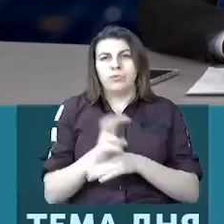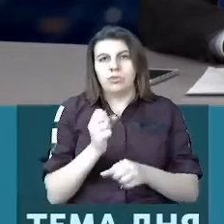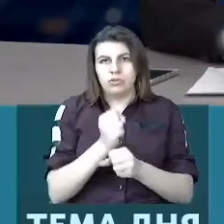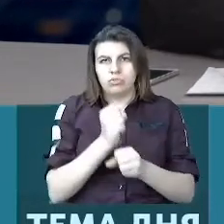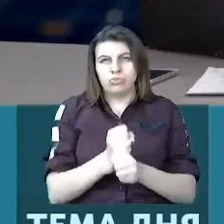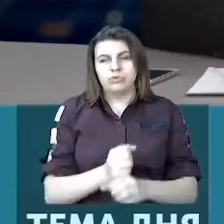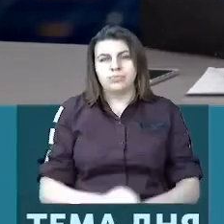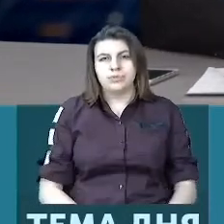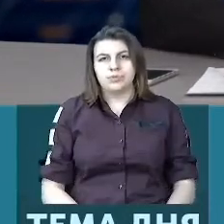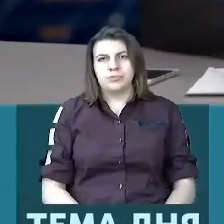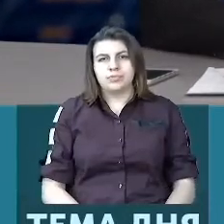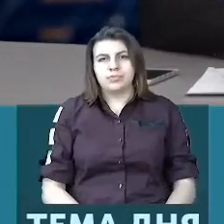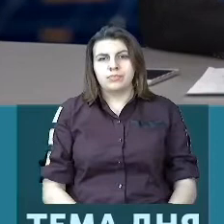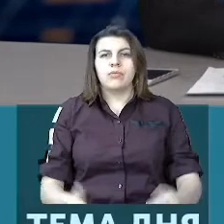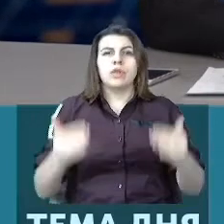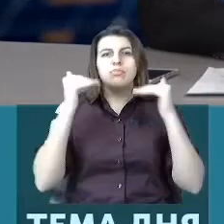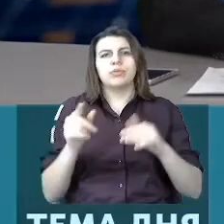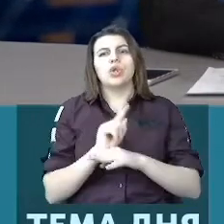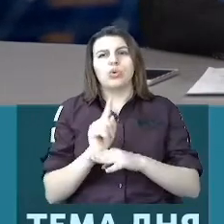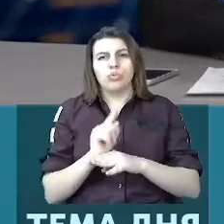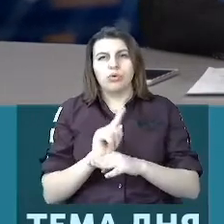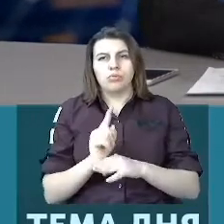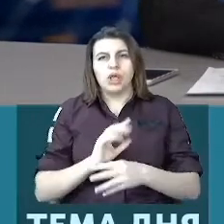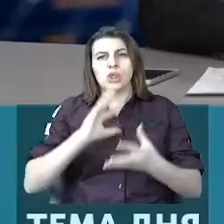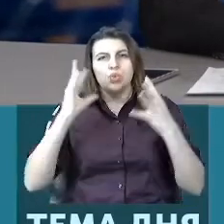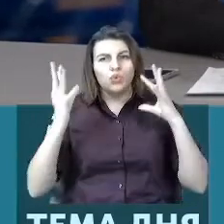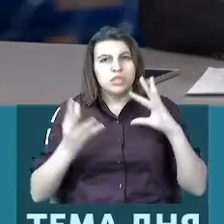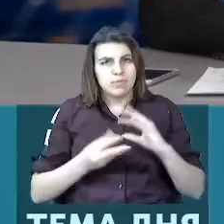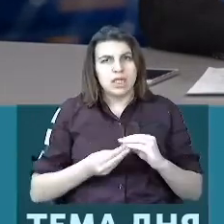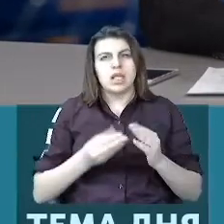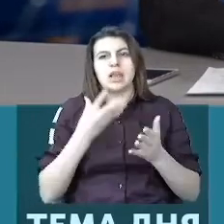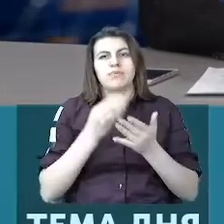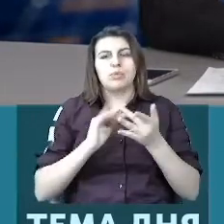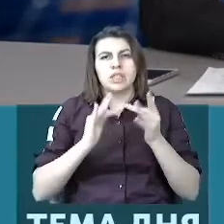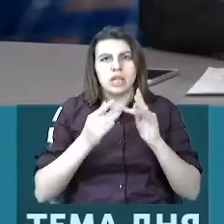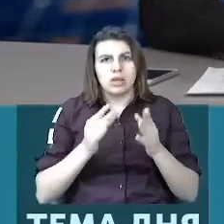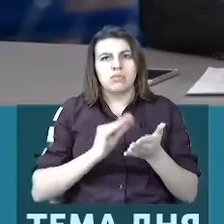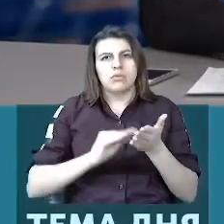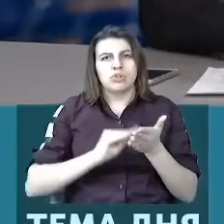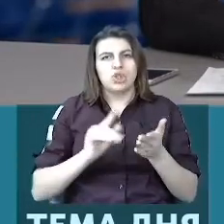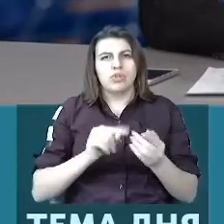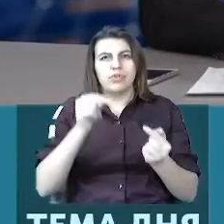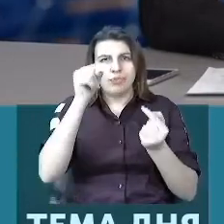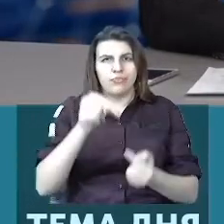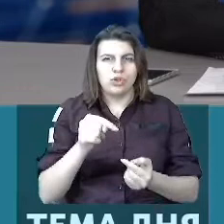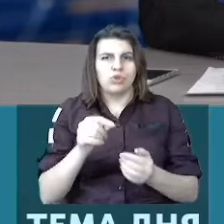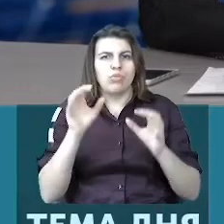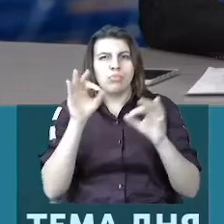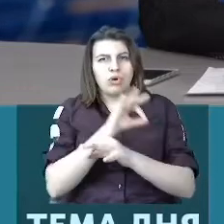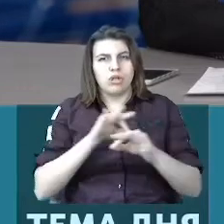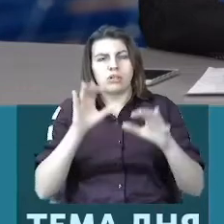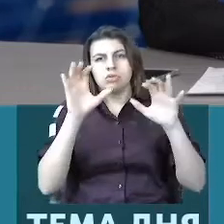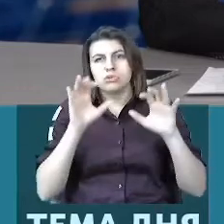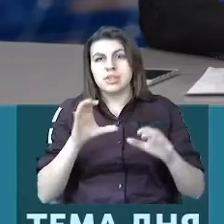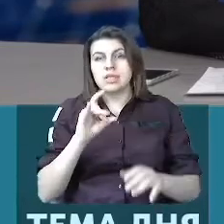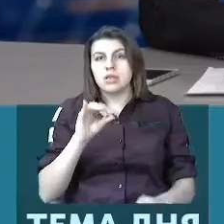Давайте перейдемо до наступної норми. Пані Вікторі, Суспільне на своєму сайті пише, що відповідно до проєкту закону система оплати праці повинна